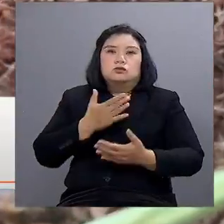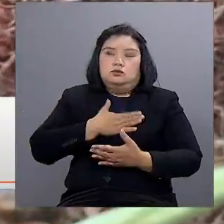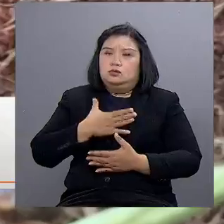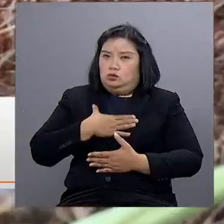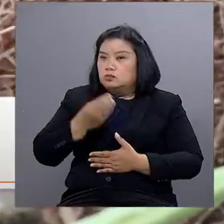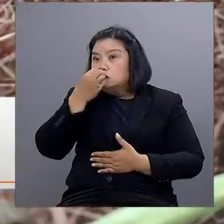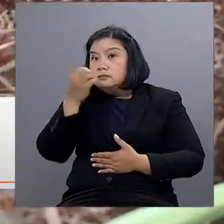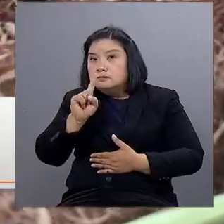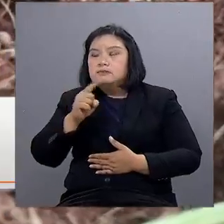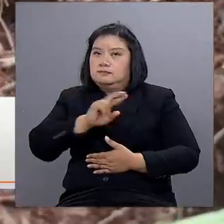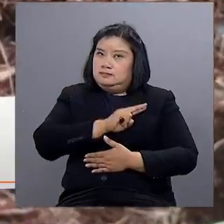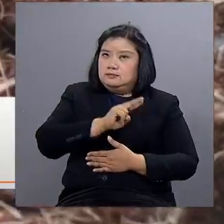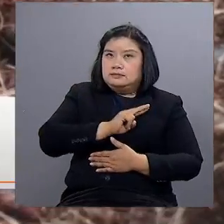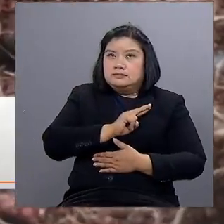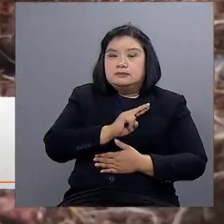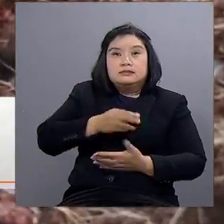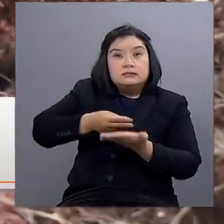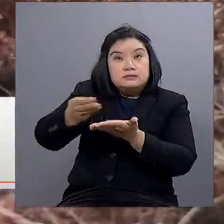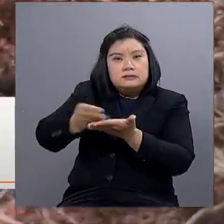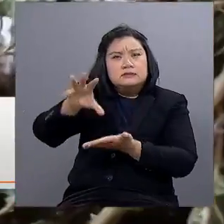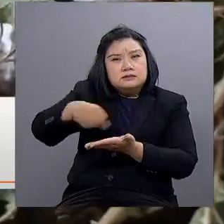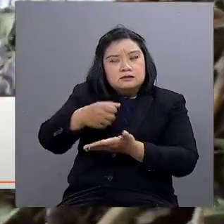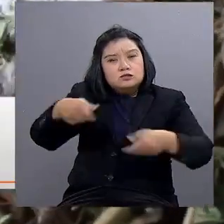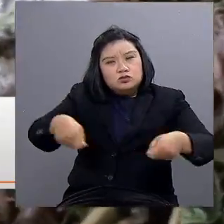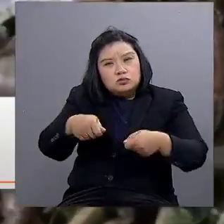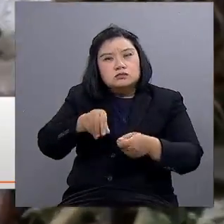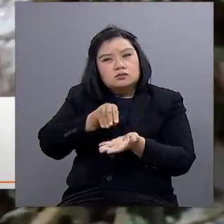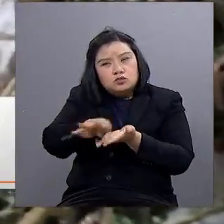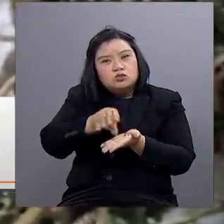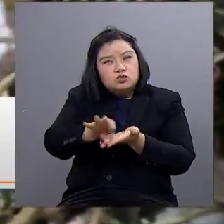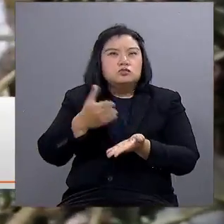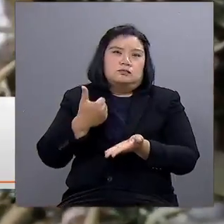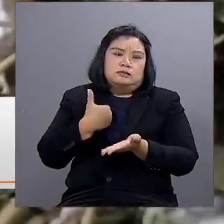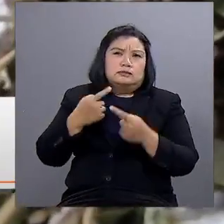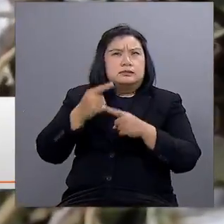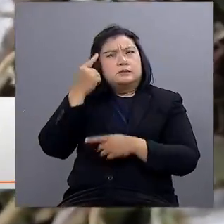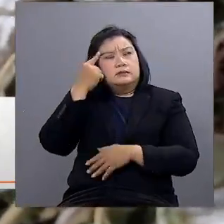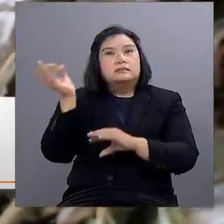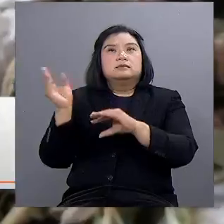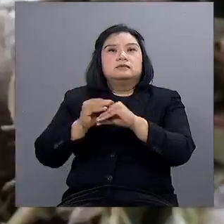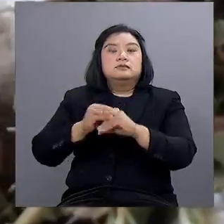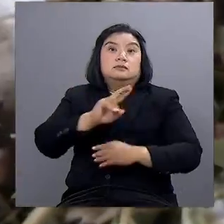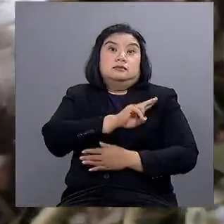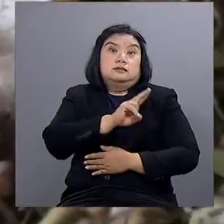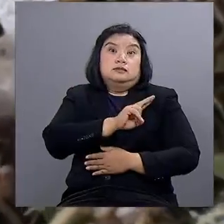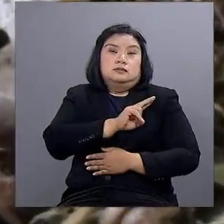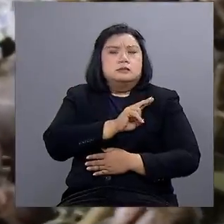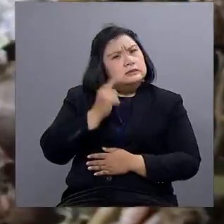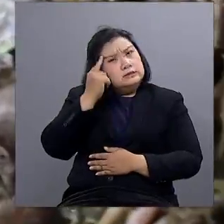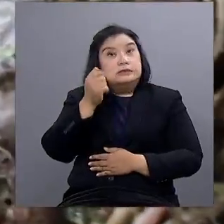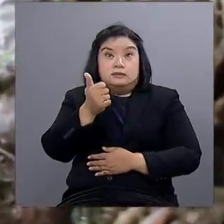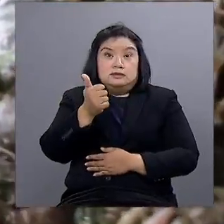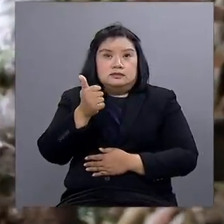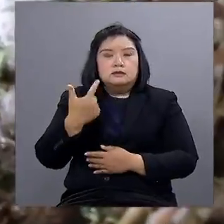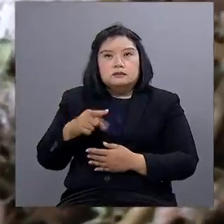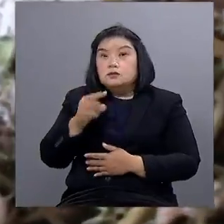ณแม่หามาให้เลย เลี้ยงให้ ซ ื ้อมาเลยคือผุดไอเดียว่าเอ๊ะถ้าเลี้ยงจิ้งหรีดไว้กินเองก็คงจะดีก็เลยไปทดลองเลี้ย